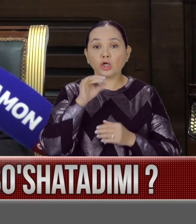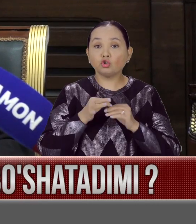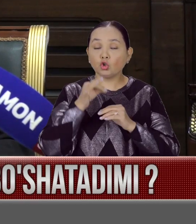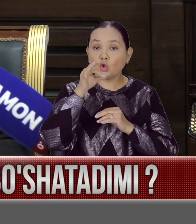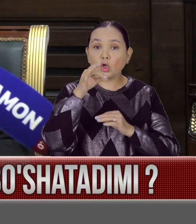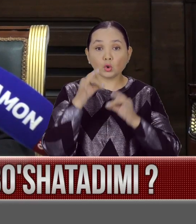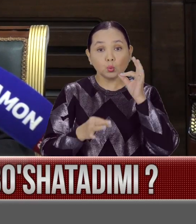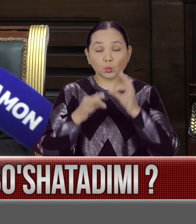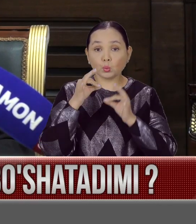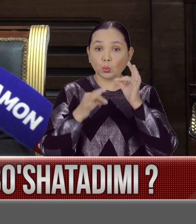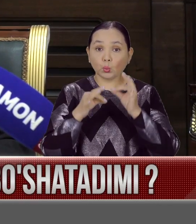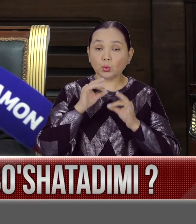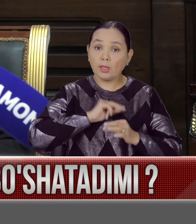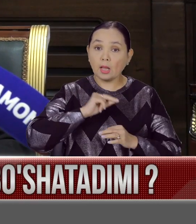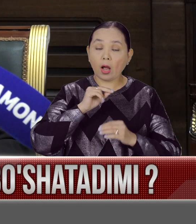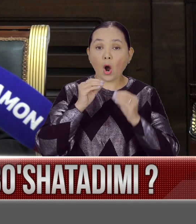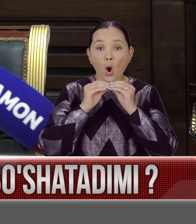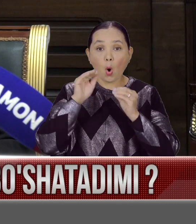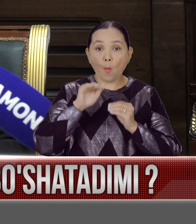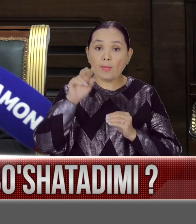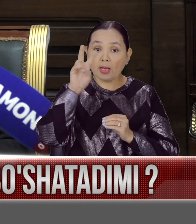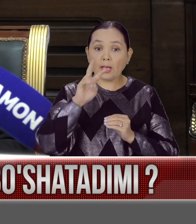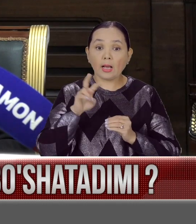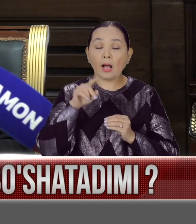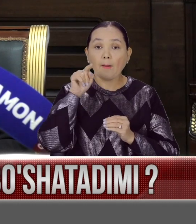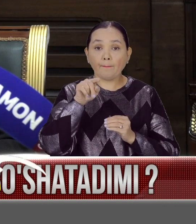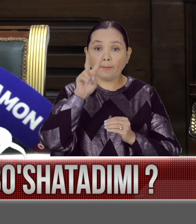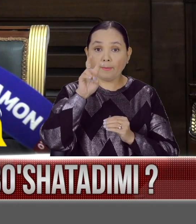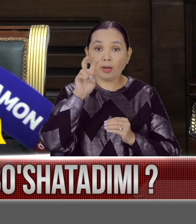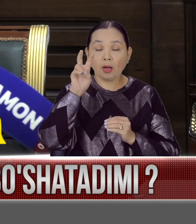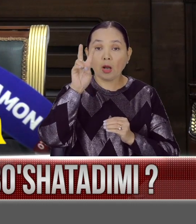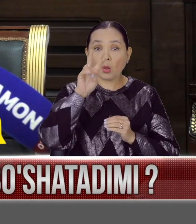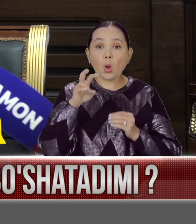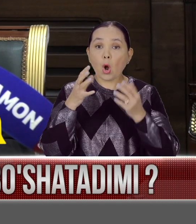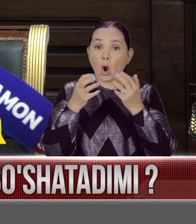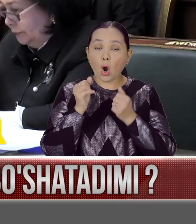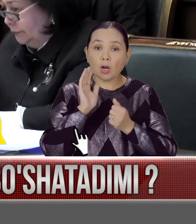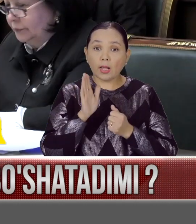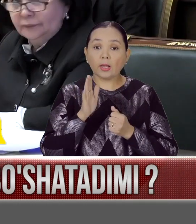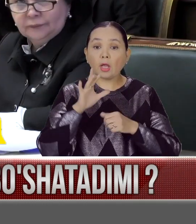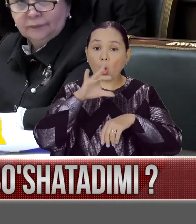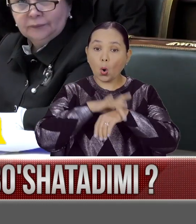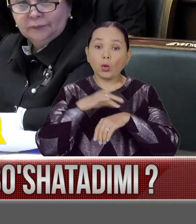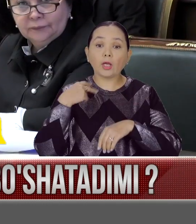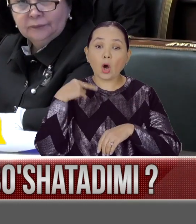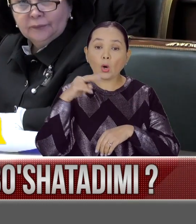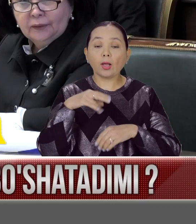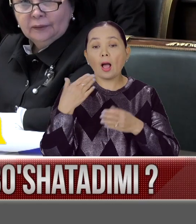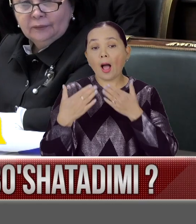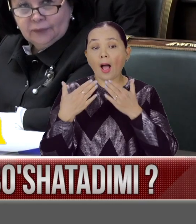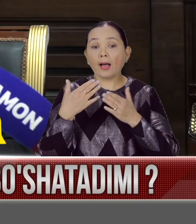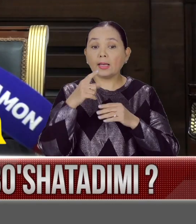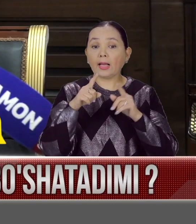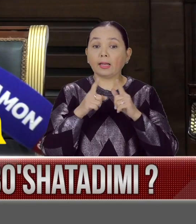aro sudining sudyasi 10,000 AQSh dollaridan 1,200 AQSh dollarini olayotgan paytida qo'lga olingan. Agentlik